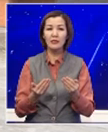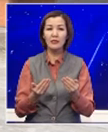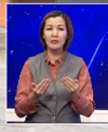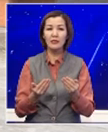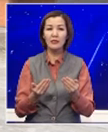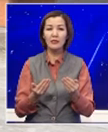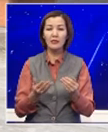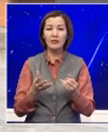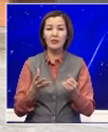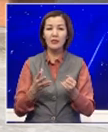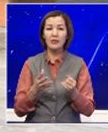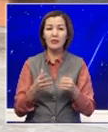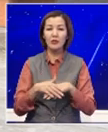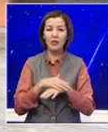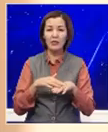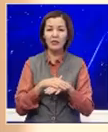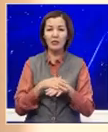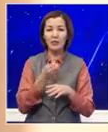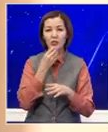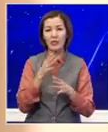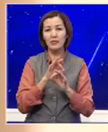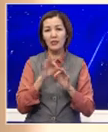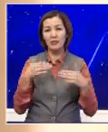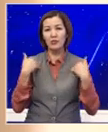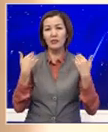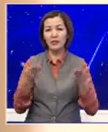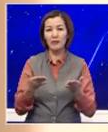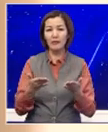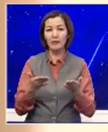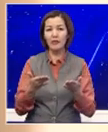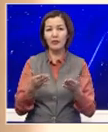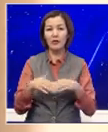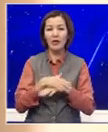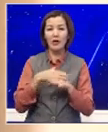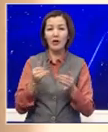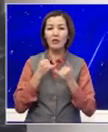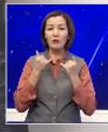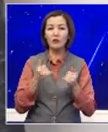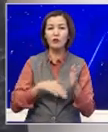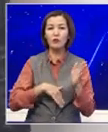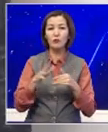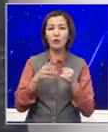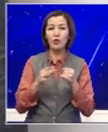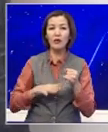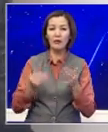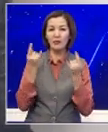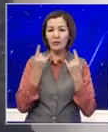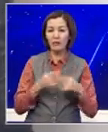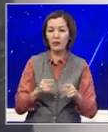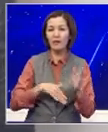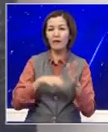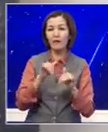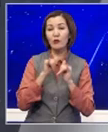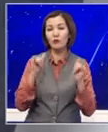осы жердің тұрғындарына бәрі жақсылық тілеймін. Алакөл дамуы қарқынды, халық үшін қалаулы аймақ. Демографиялық өсім де жоғары.